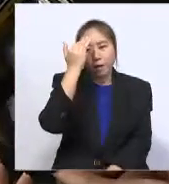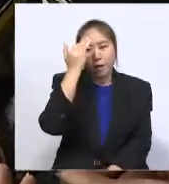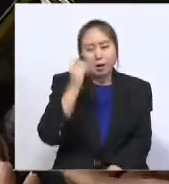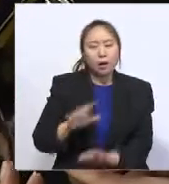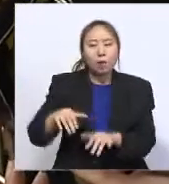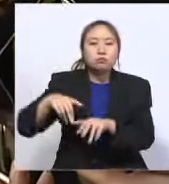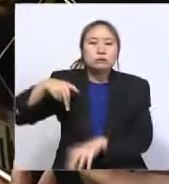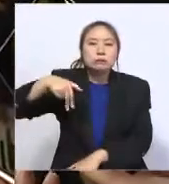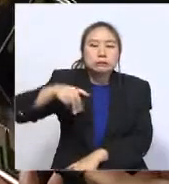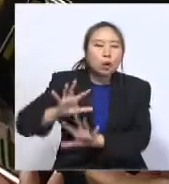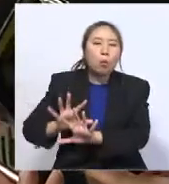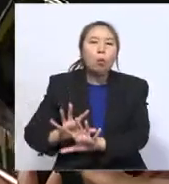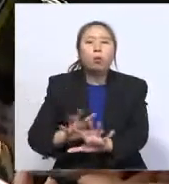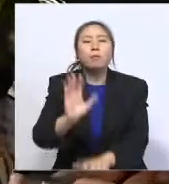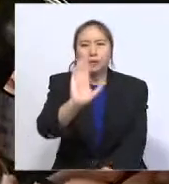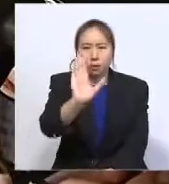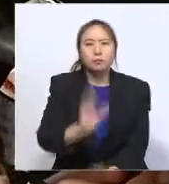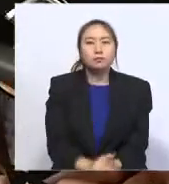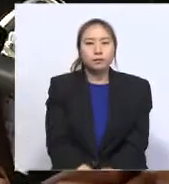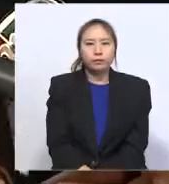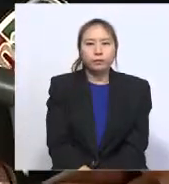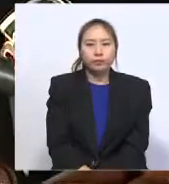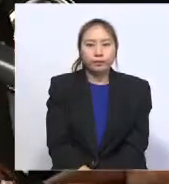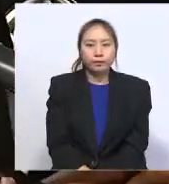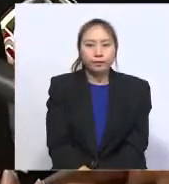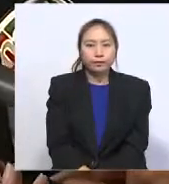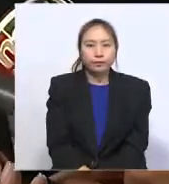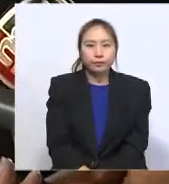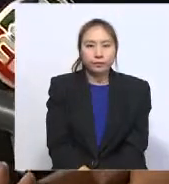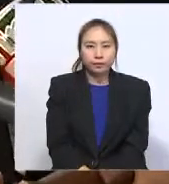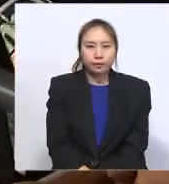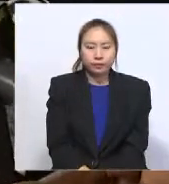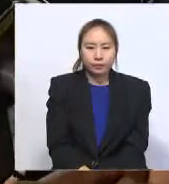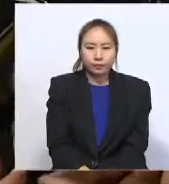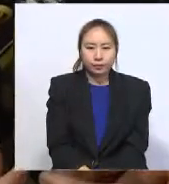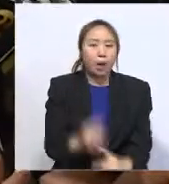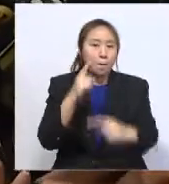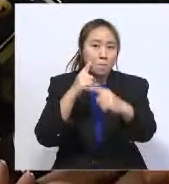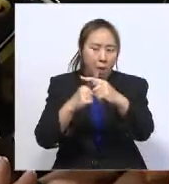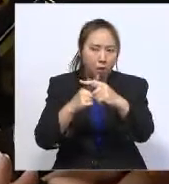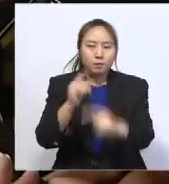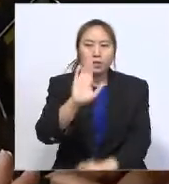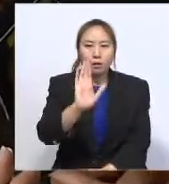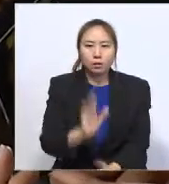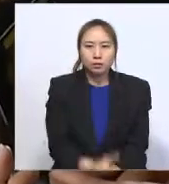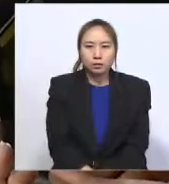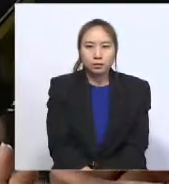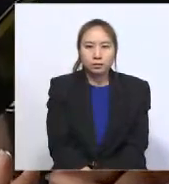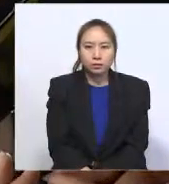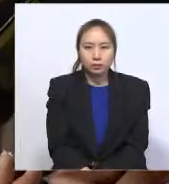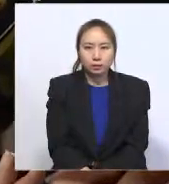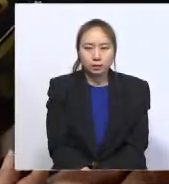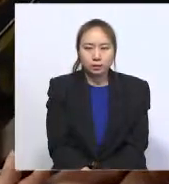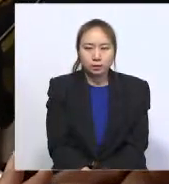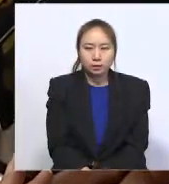ไม่เดินก็ไม่มาก็ไม่ แต่เขามันคงได้บล็อก ไม่ต้องบล็อกอ่ะไม่ต้องบล็อก พอน้ำเลี้ยงพวกคนส่งเครื่องเสียง